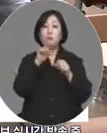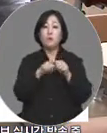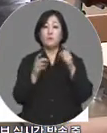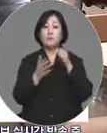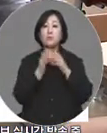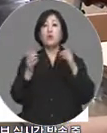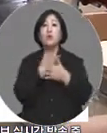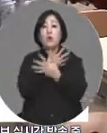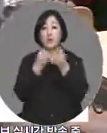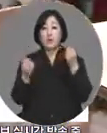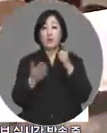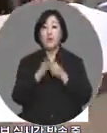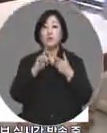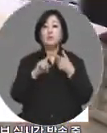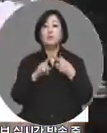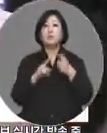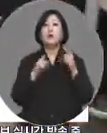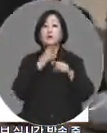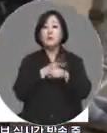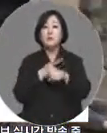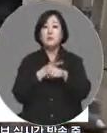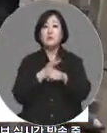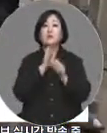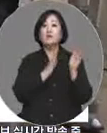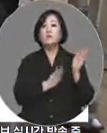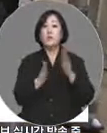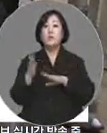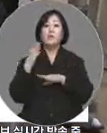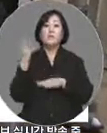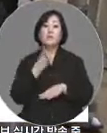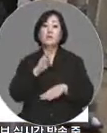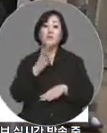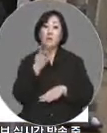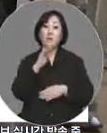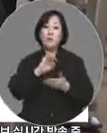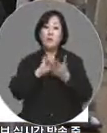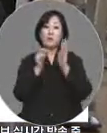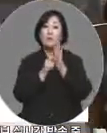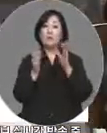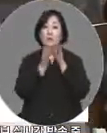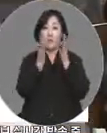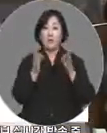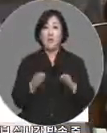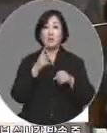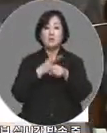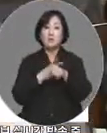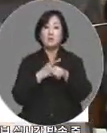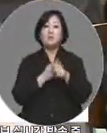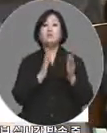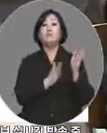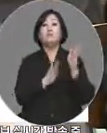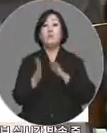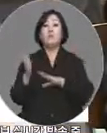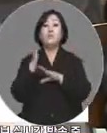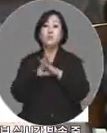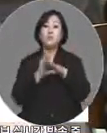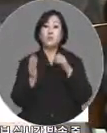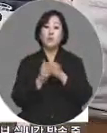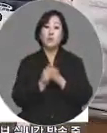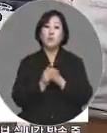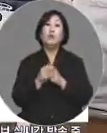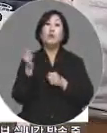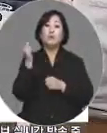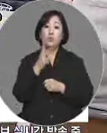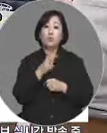계약제 교원 인력부를 통해서 현재 3,400여 명의 기간제를 확보하고 있습니다. 네. 그리고 또